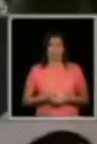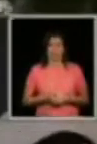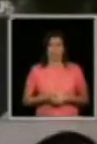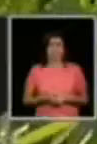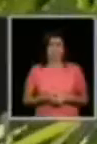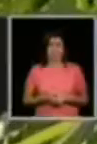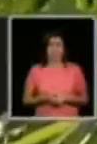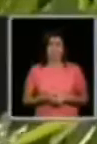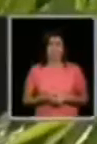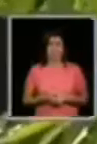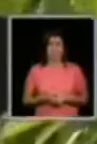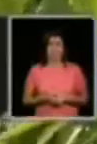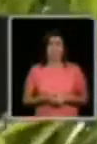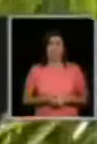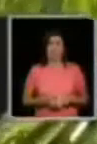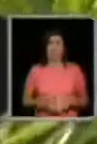לא.